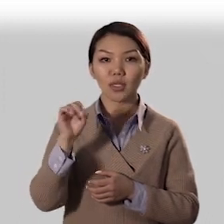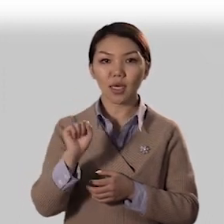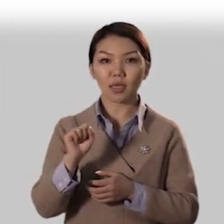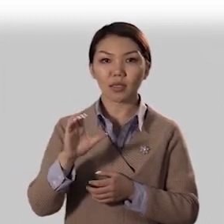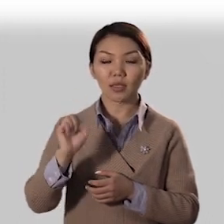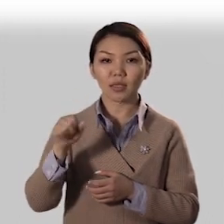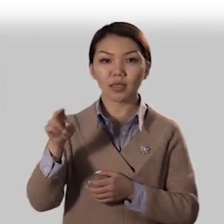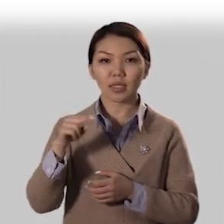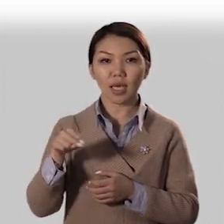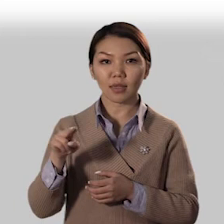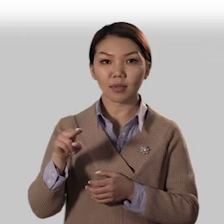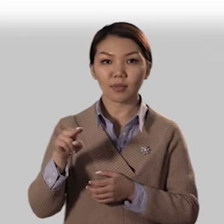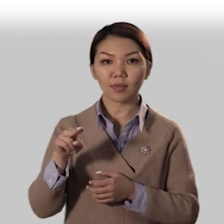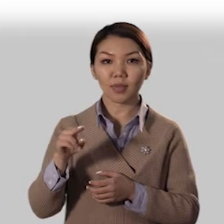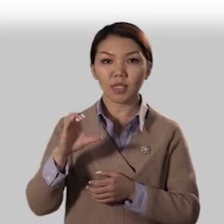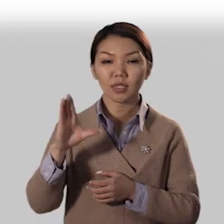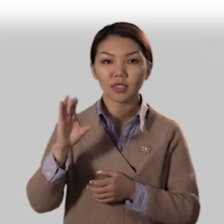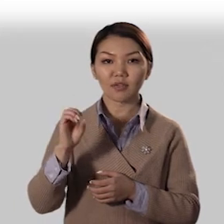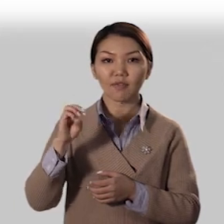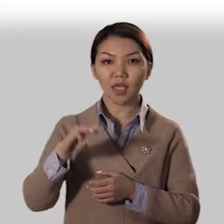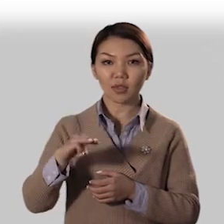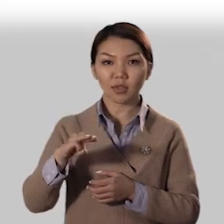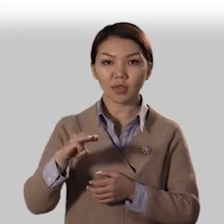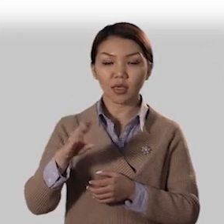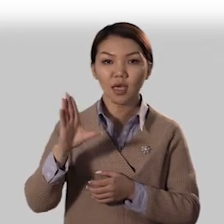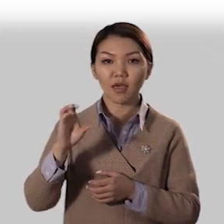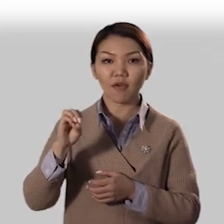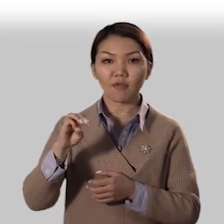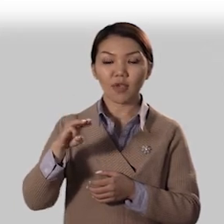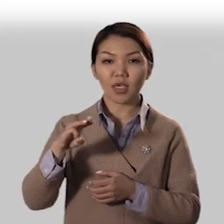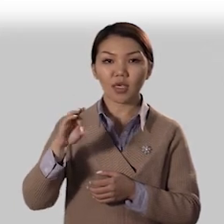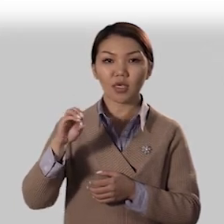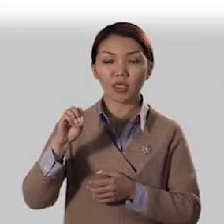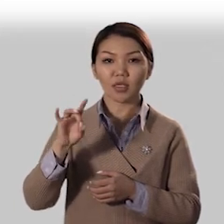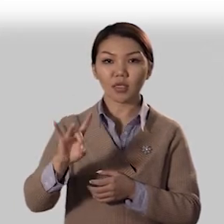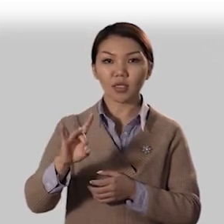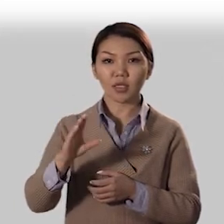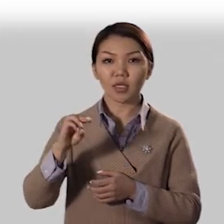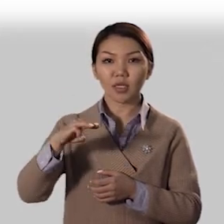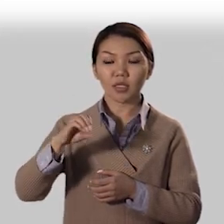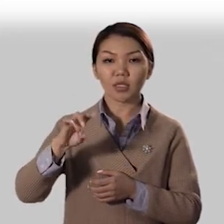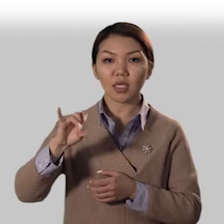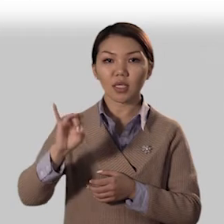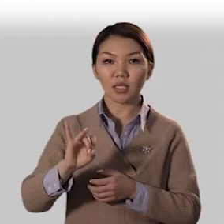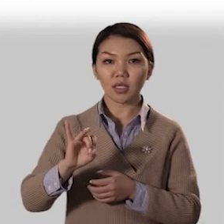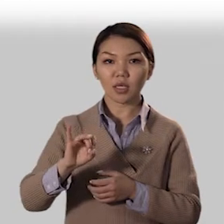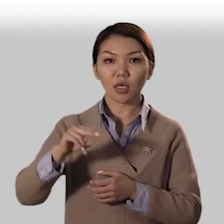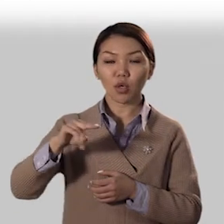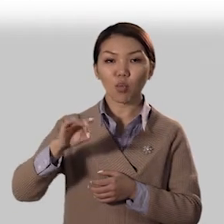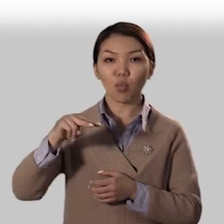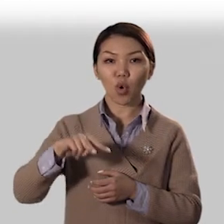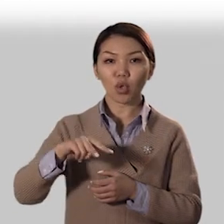сад свет ветер тени пол